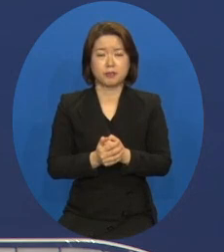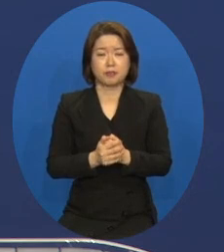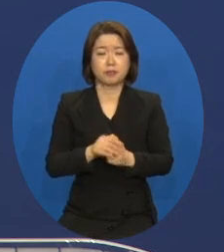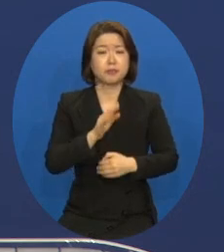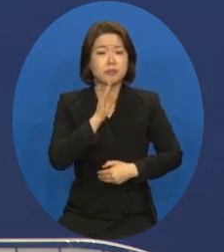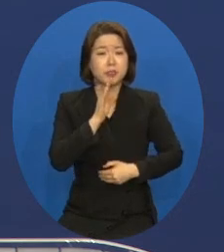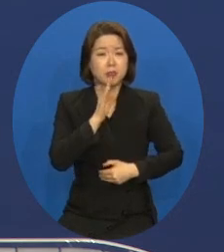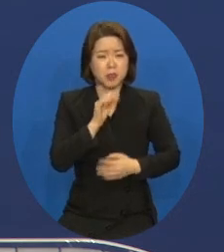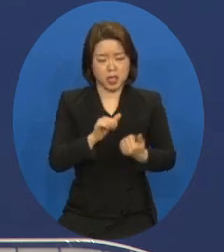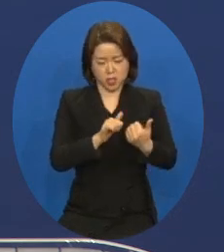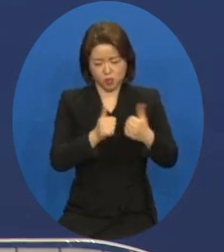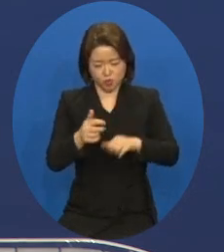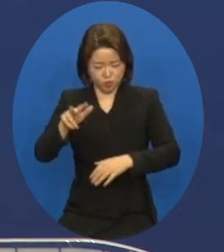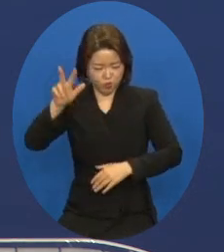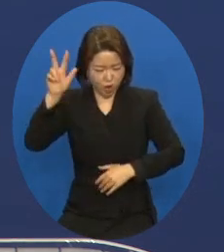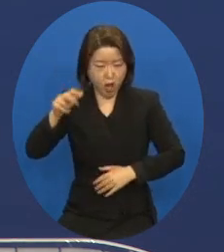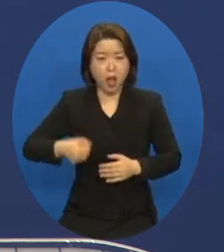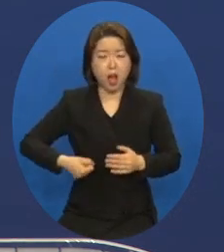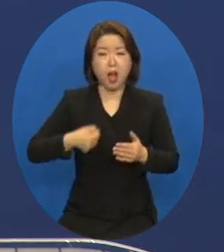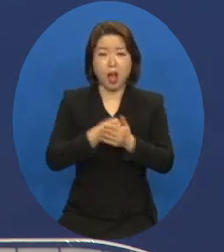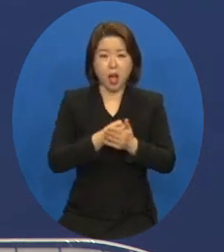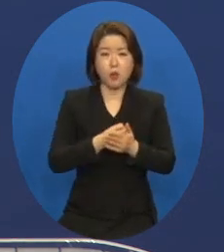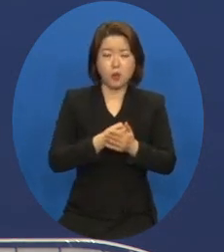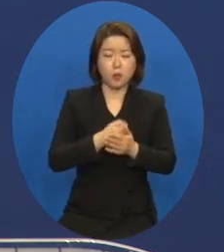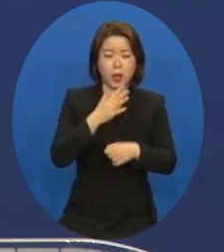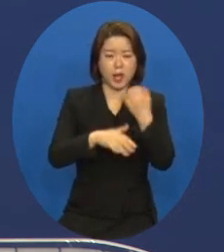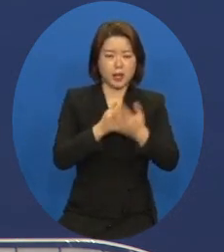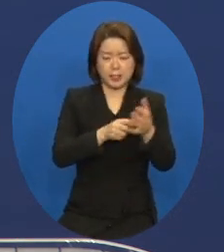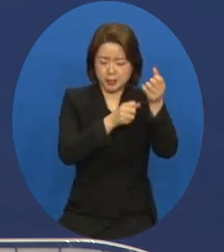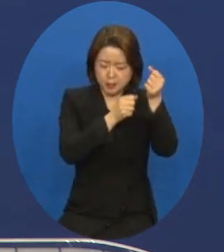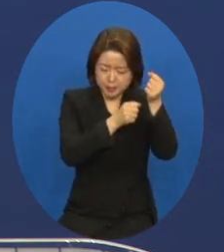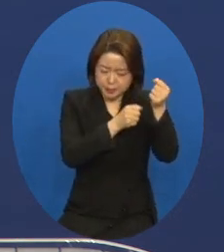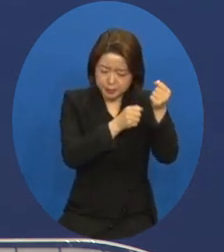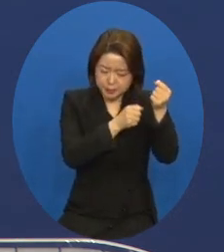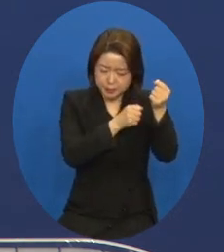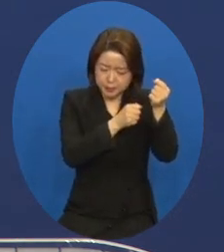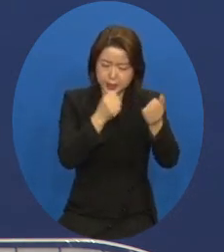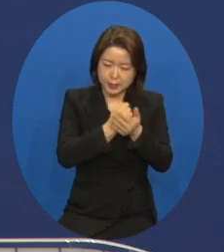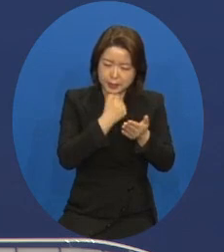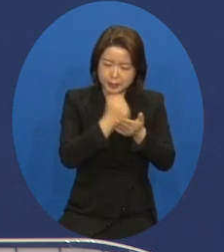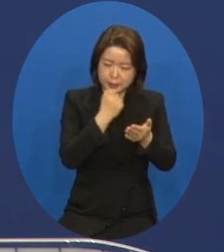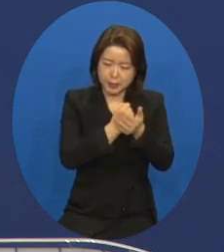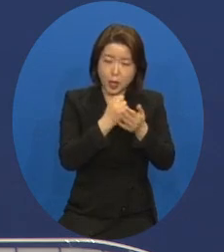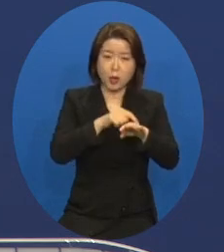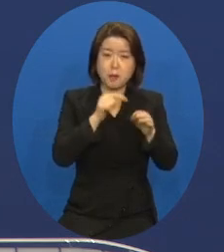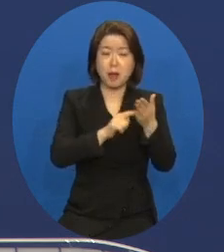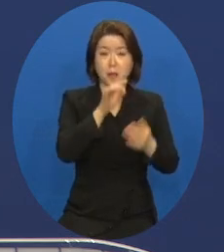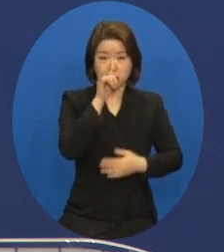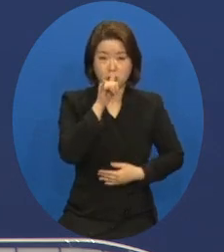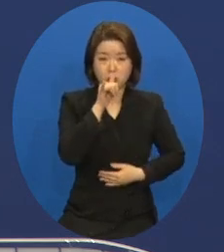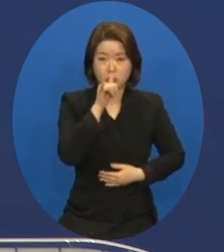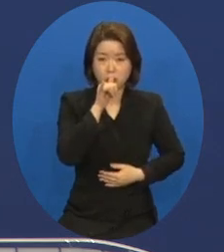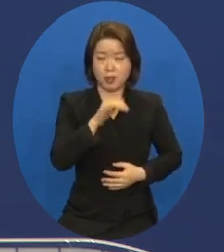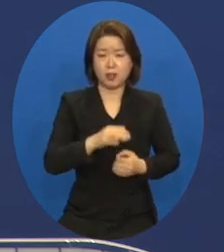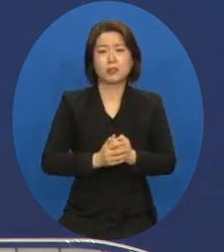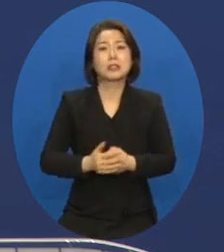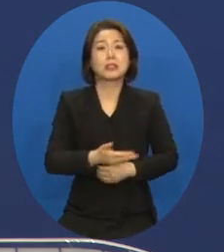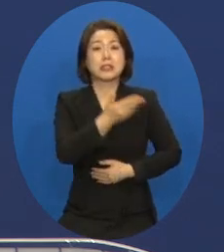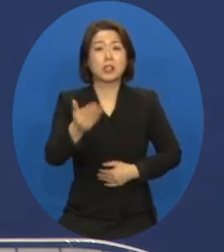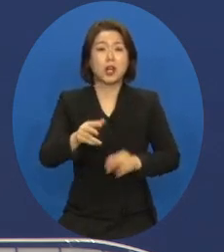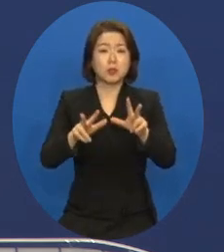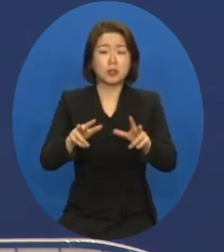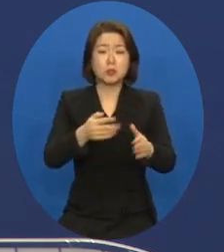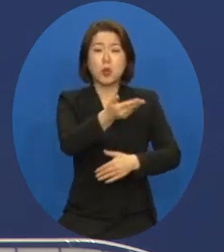정말 죽을 각오를 하고 하나님께 매달리는 안타까움이 있습니까 여러분 지금